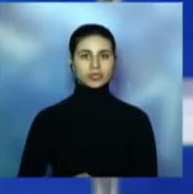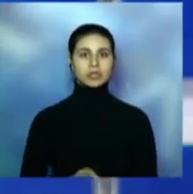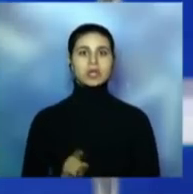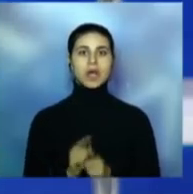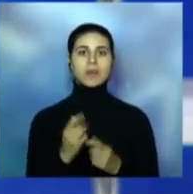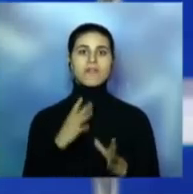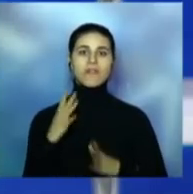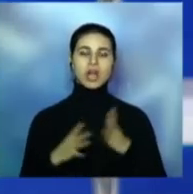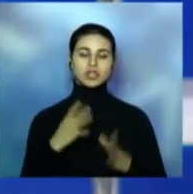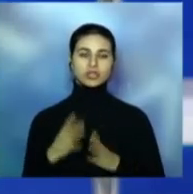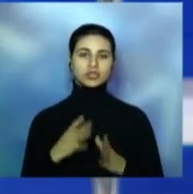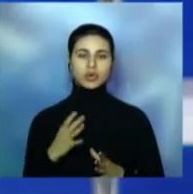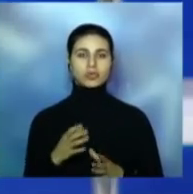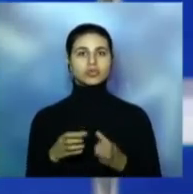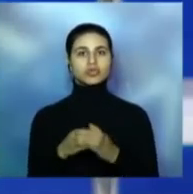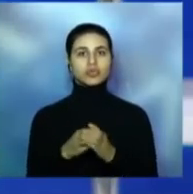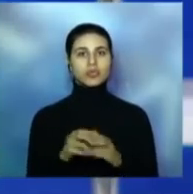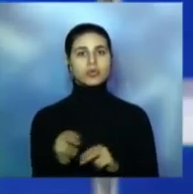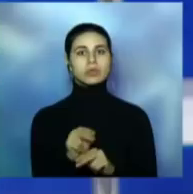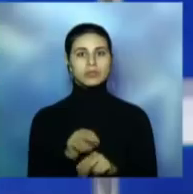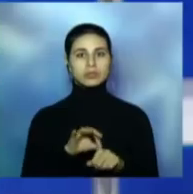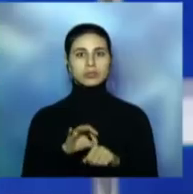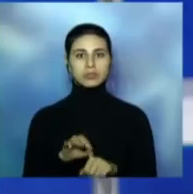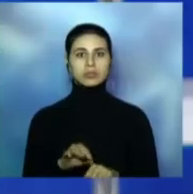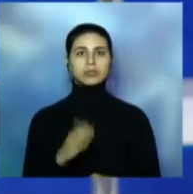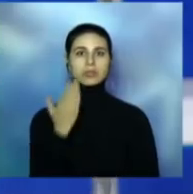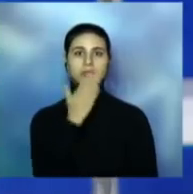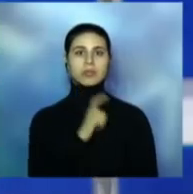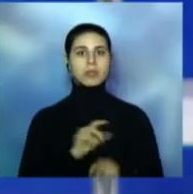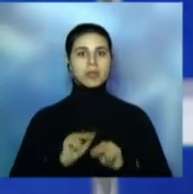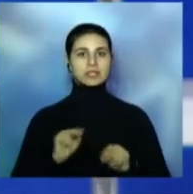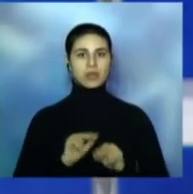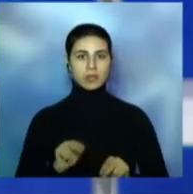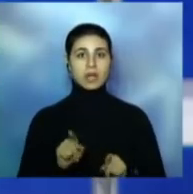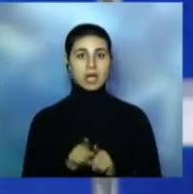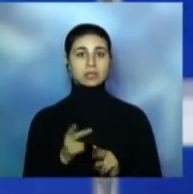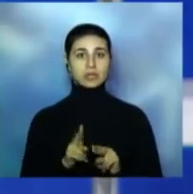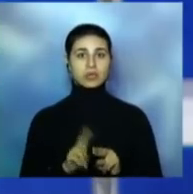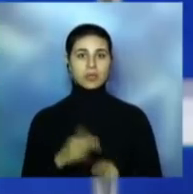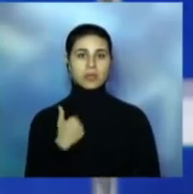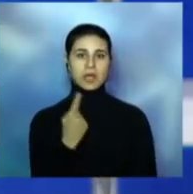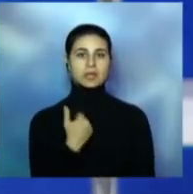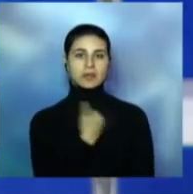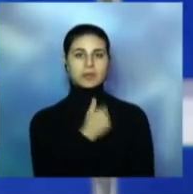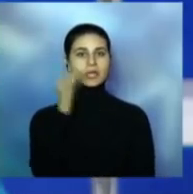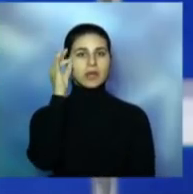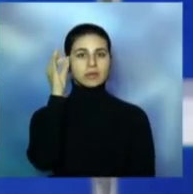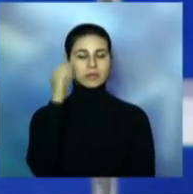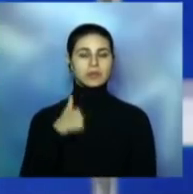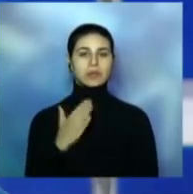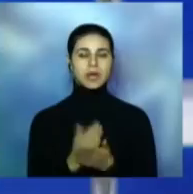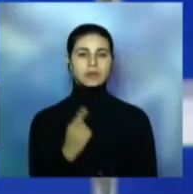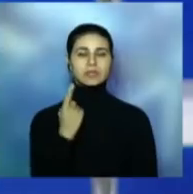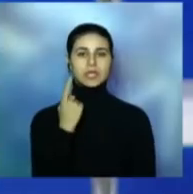იოგას ვარჯიშობს, ჯგუფურ თერაპიას ატარებს, ლექციებს კითხულობს, ასე რომ მე ერთ რაღაცას გავიხსენებ, მყავს